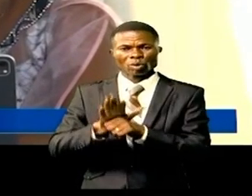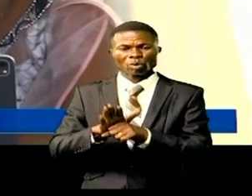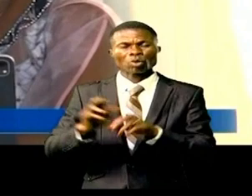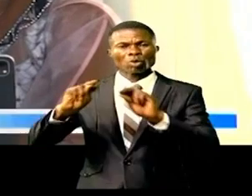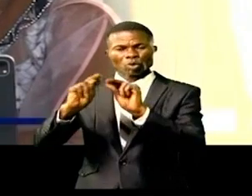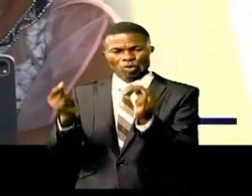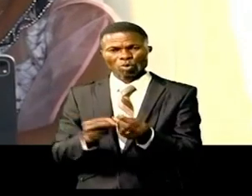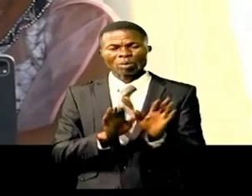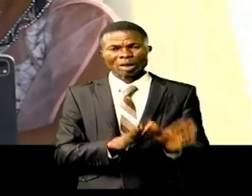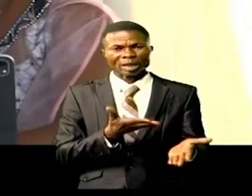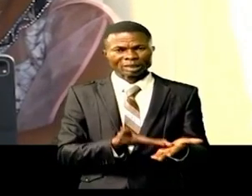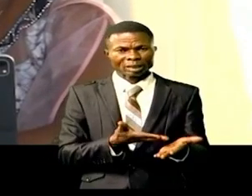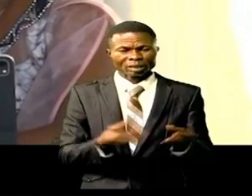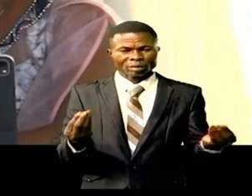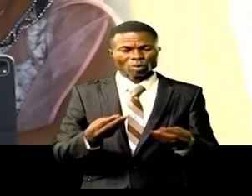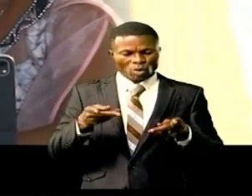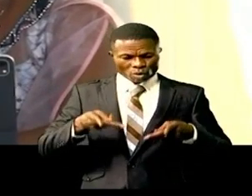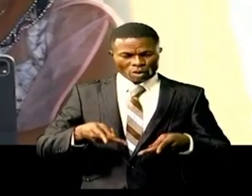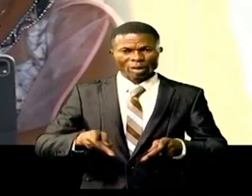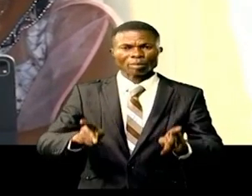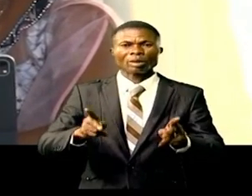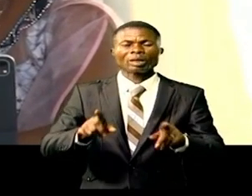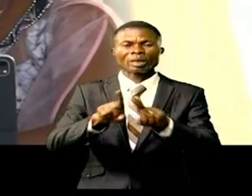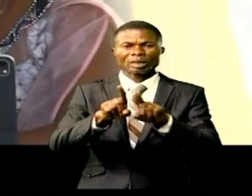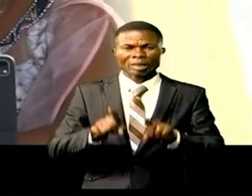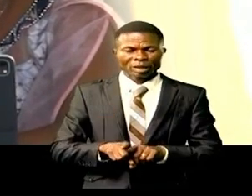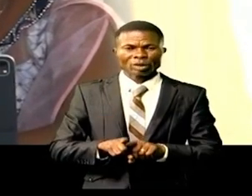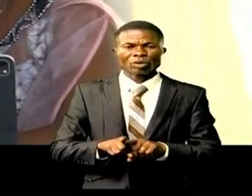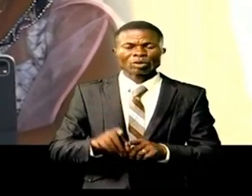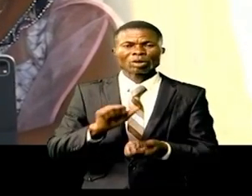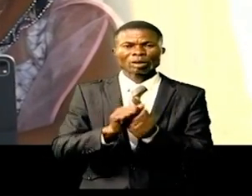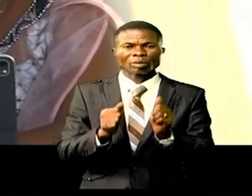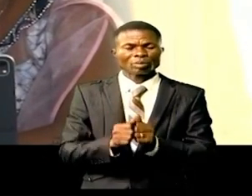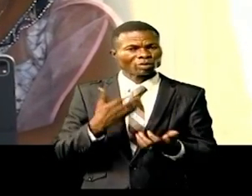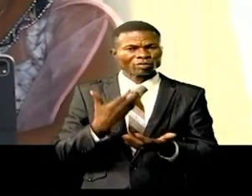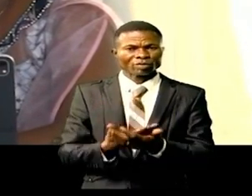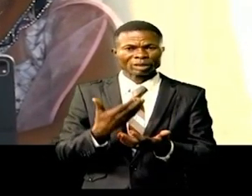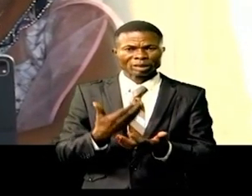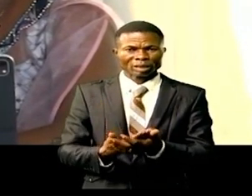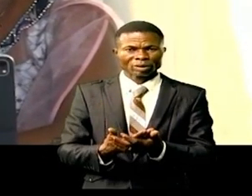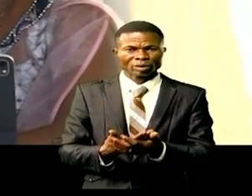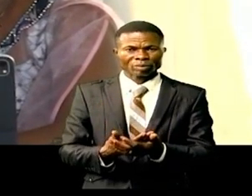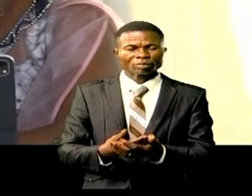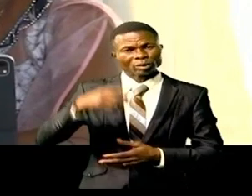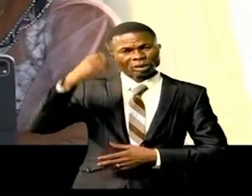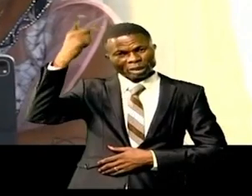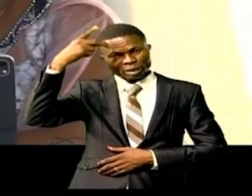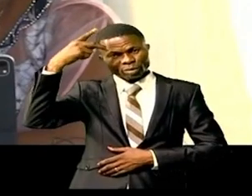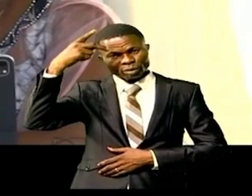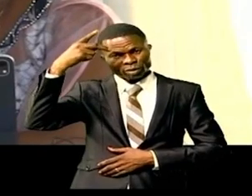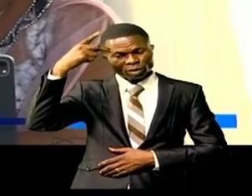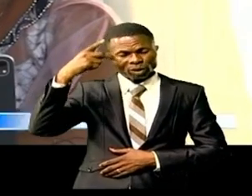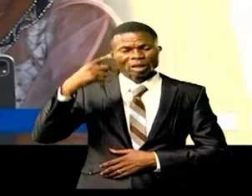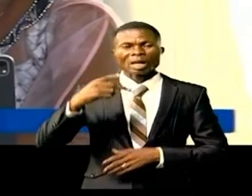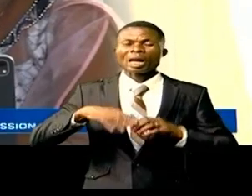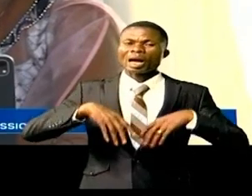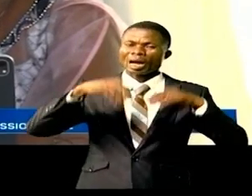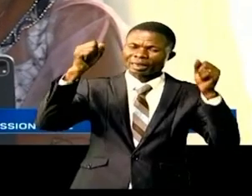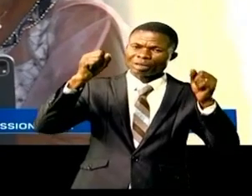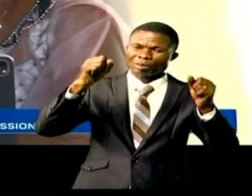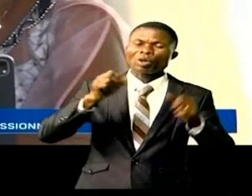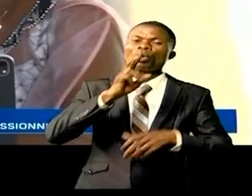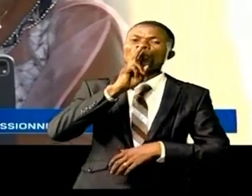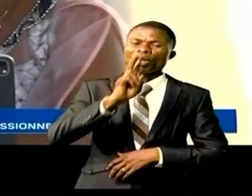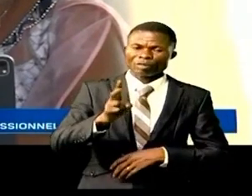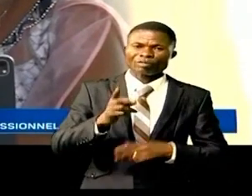structures afin de permettre l'implémentation immédiate des politiques plus adaptées aux réalités